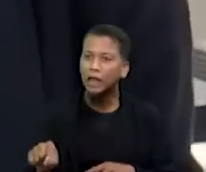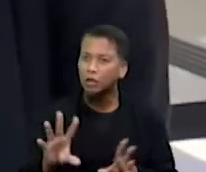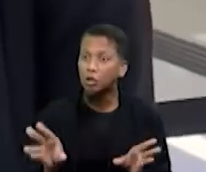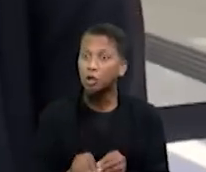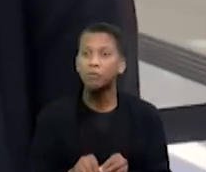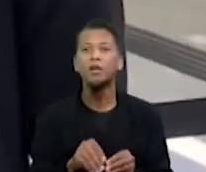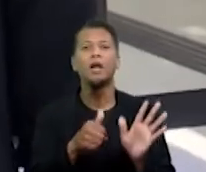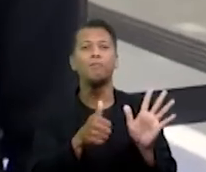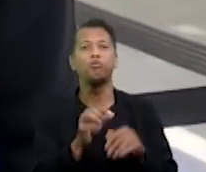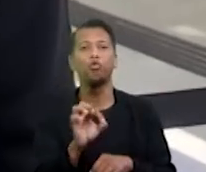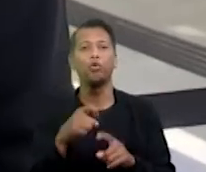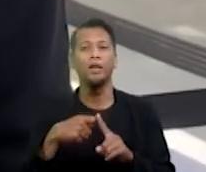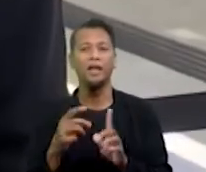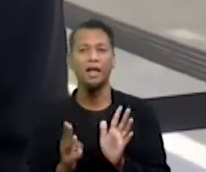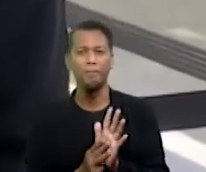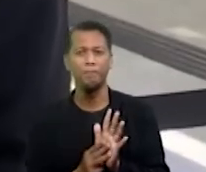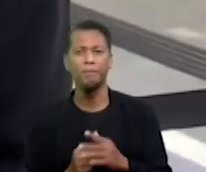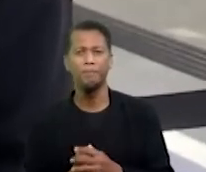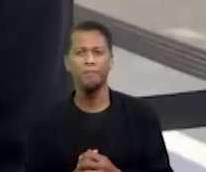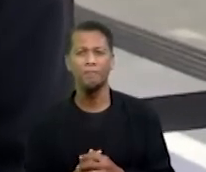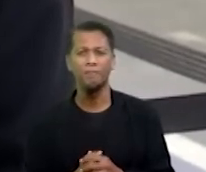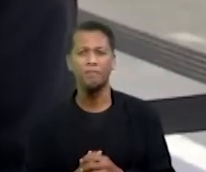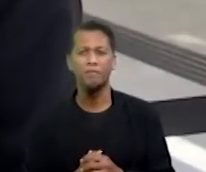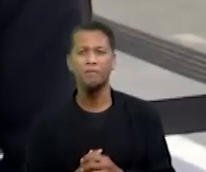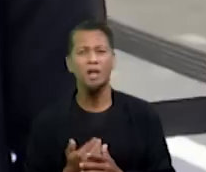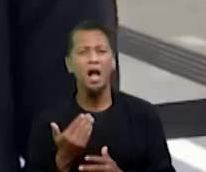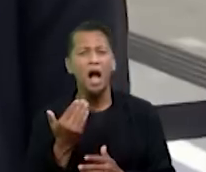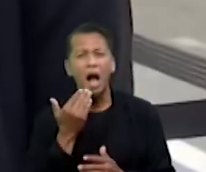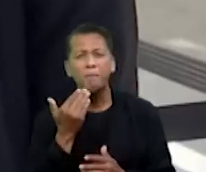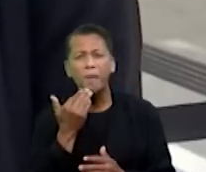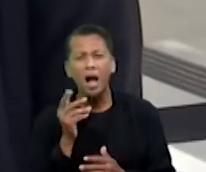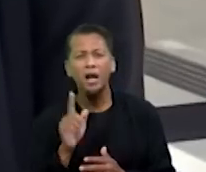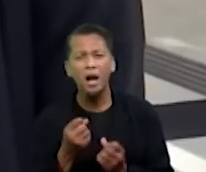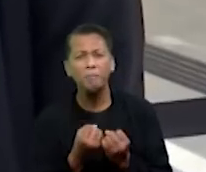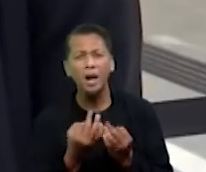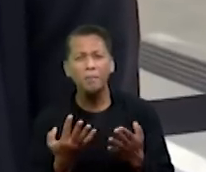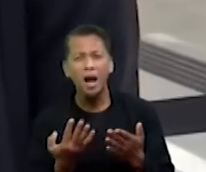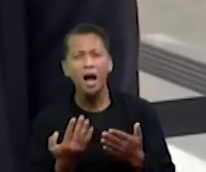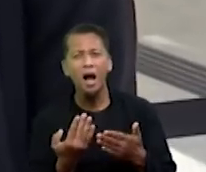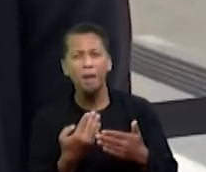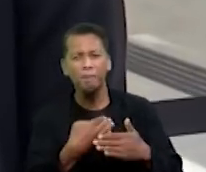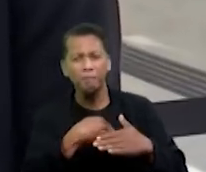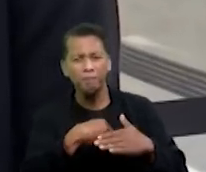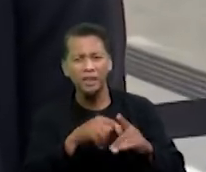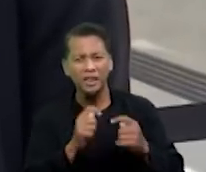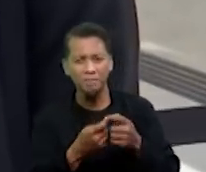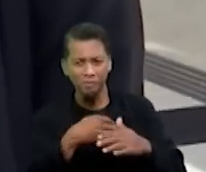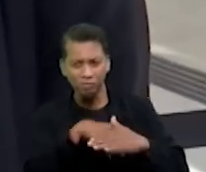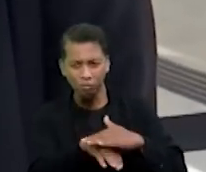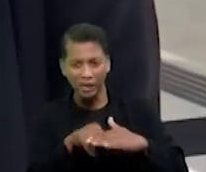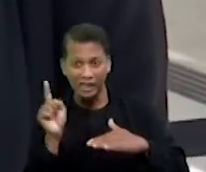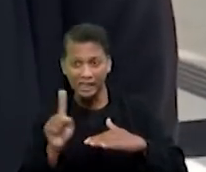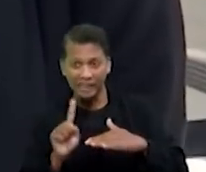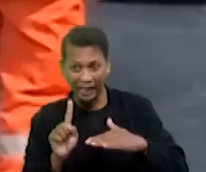di balik yang nampaknya sederhana itu ada sofistikasi yang luar biasa. Jadi karena itu saya katakan ini